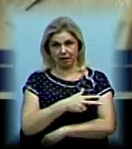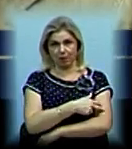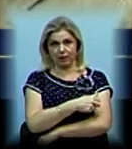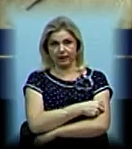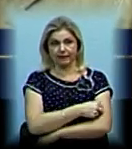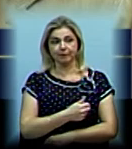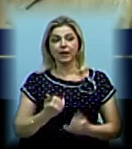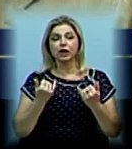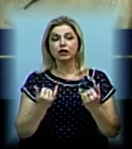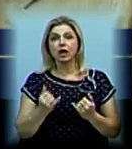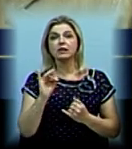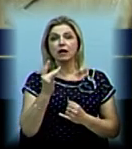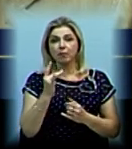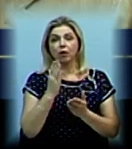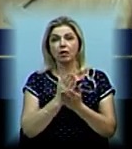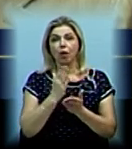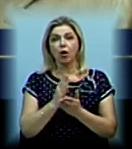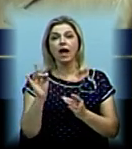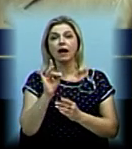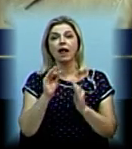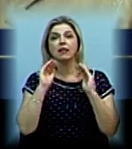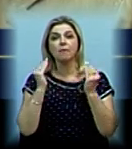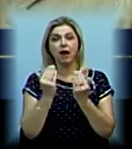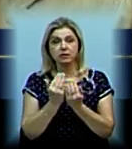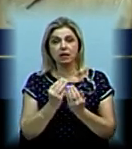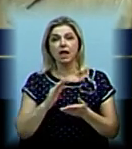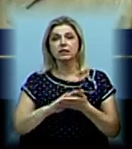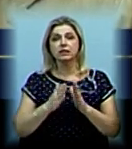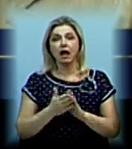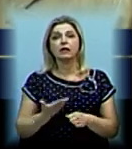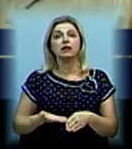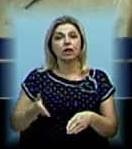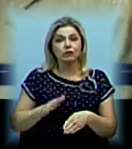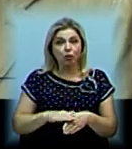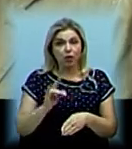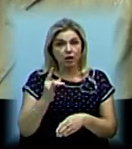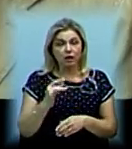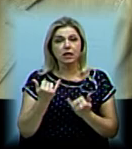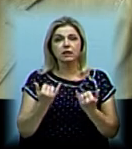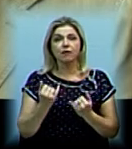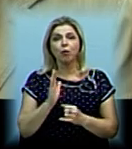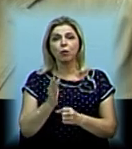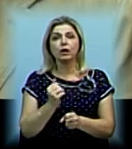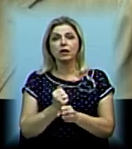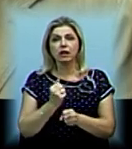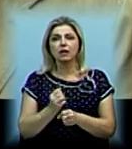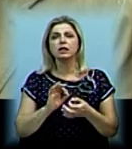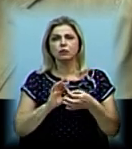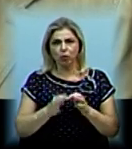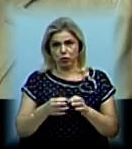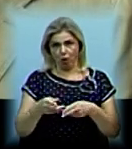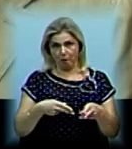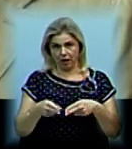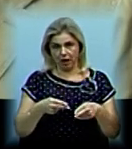він знаходиться у реанімаційному відділенні. Стан дитини важкий. Сьогодні планується йому провести декілька складних